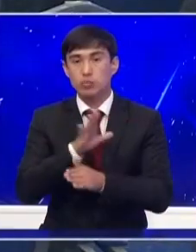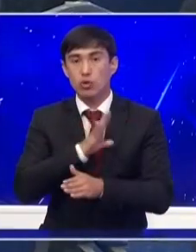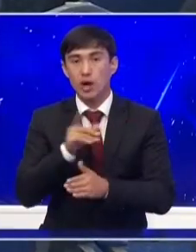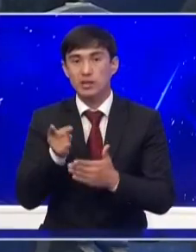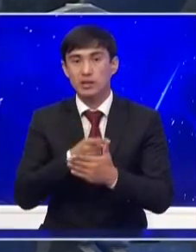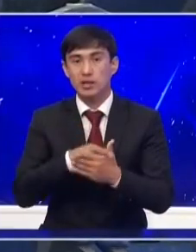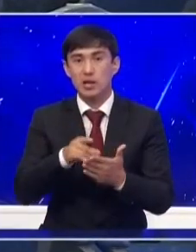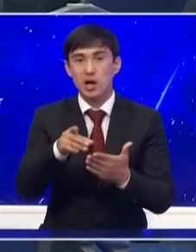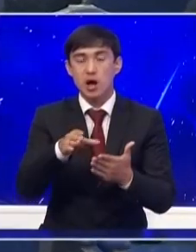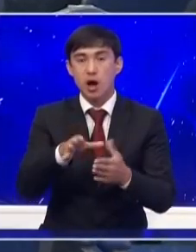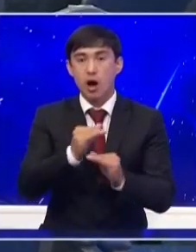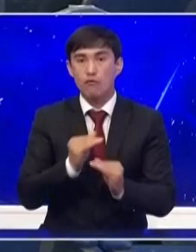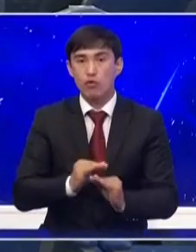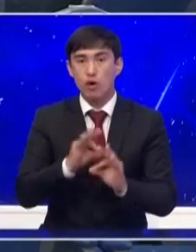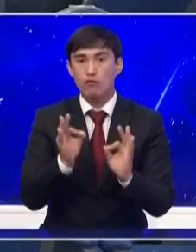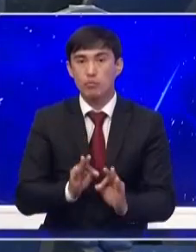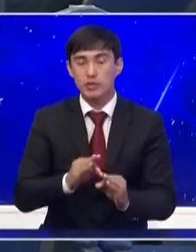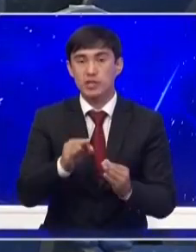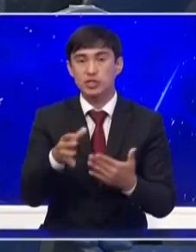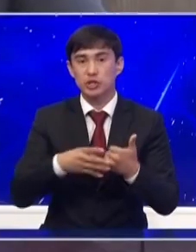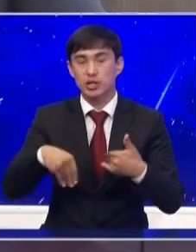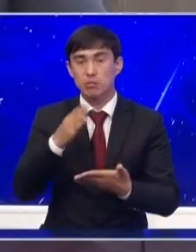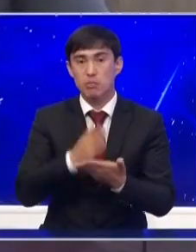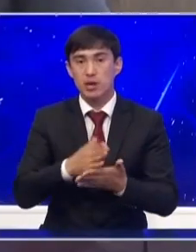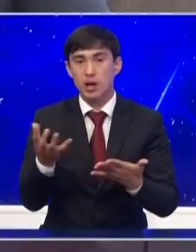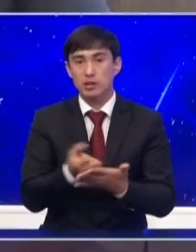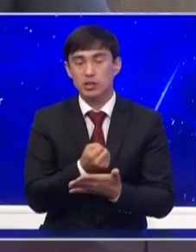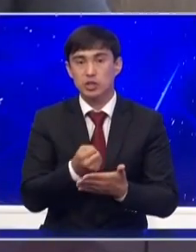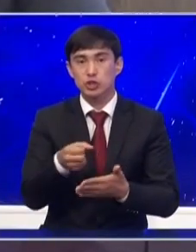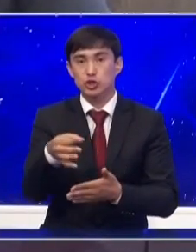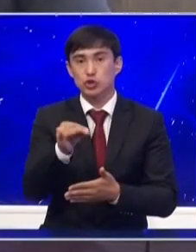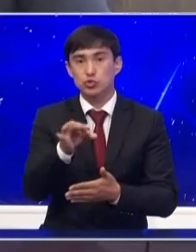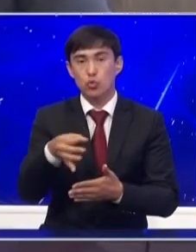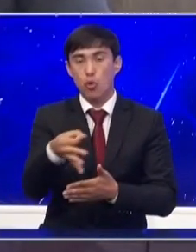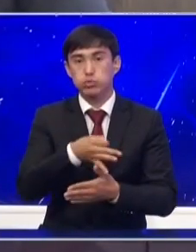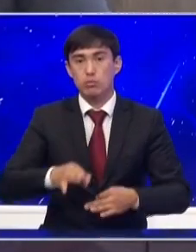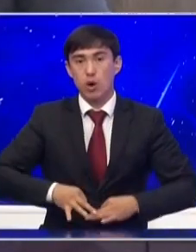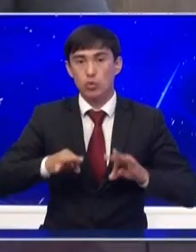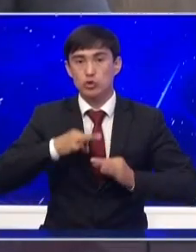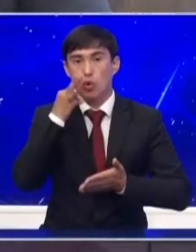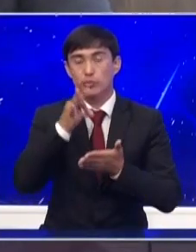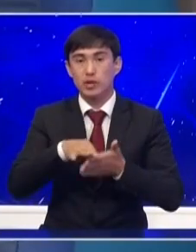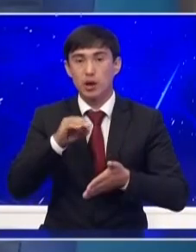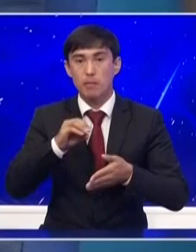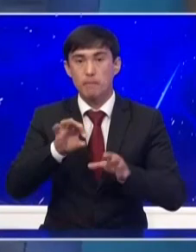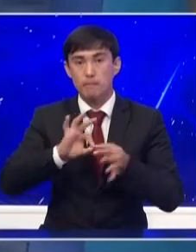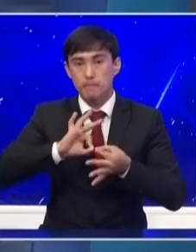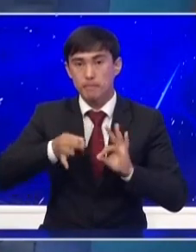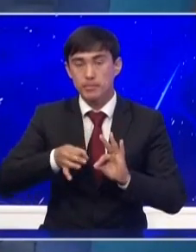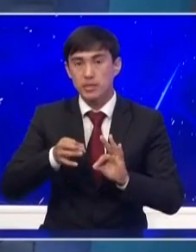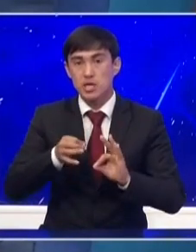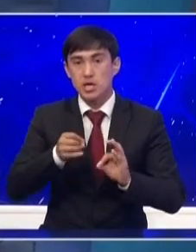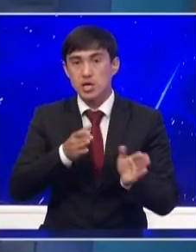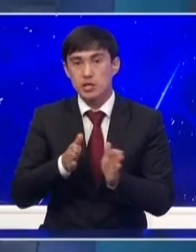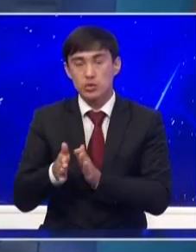болғандардың атына рәсімделген жерлер бар анықталды. Жетісу облысының прокуроры жауаптыларға мәселенің мән-жайын шұғыл анықтап, реттеу